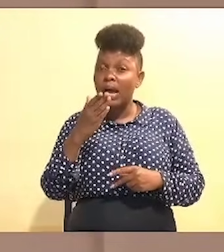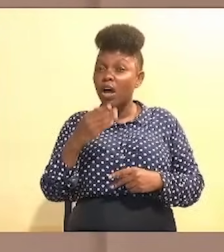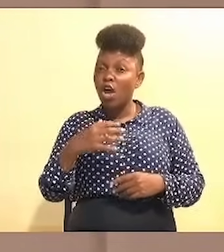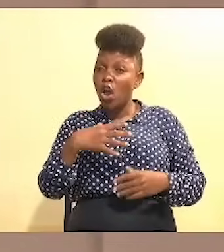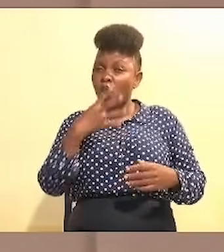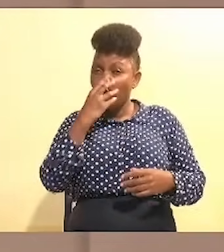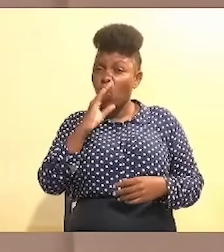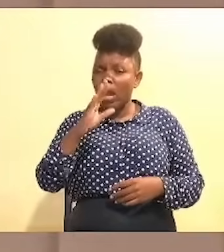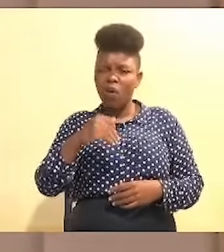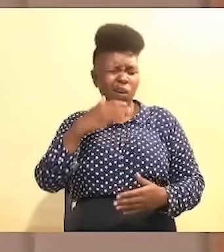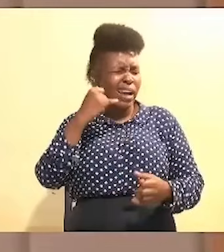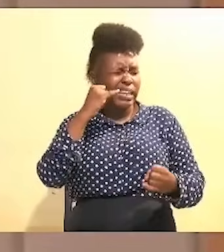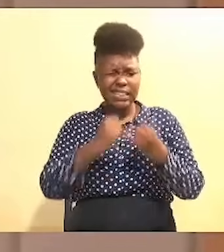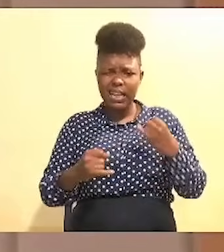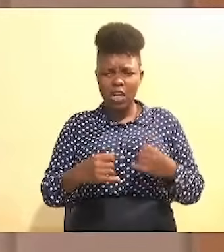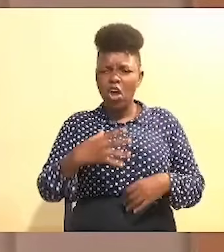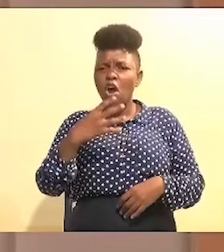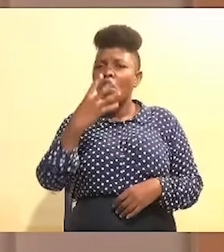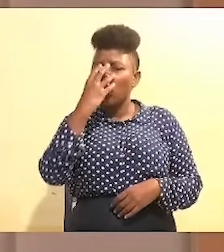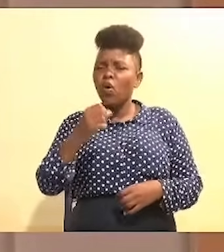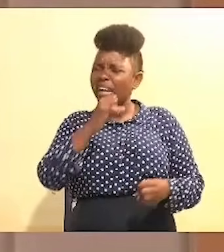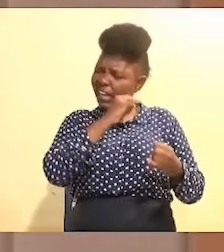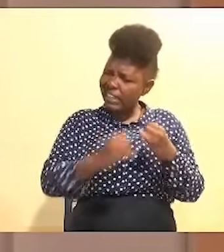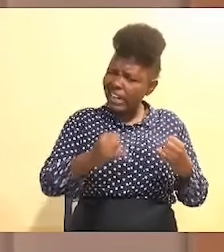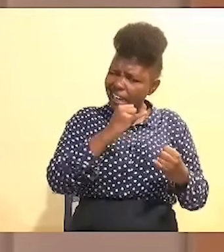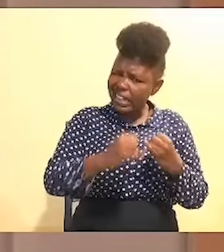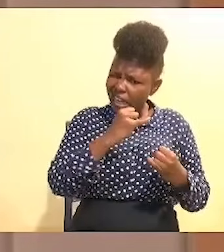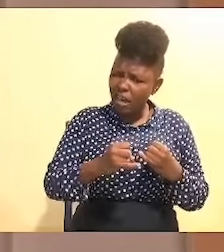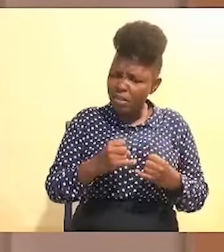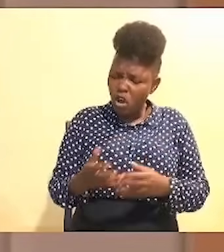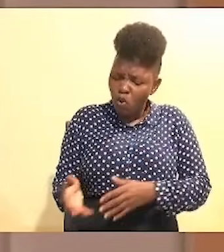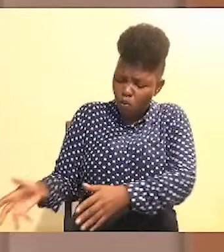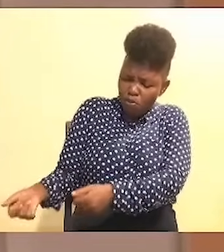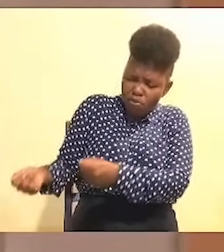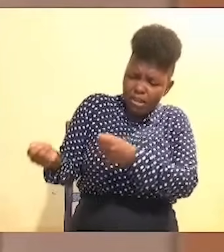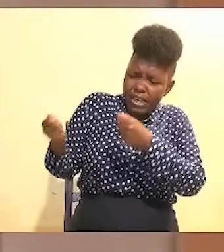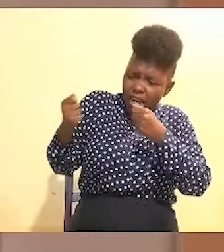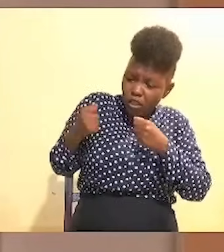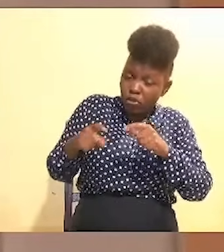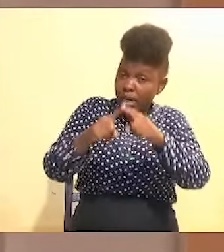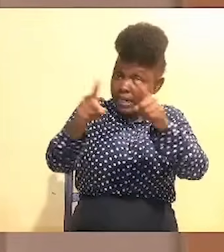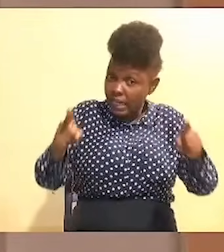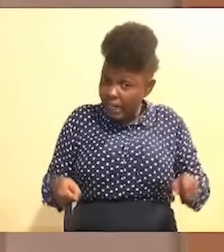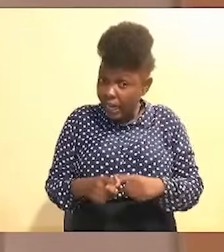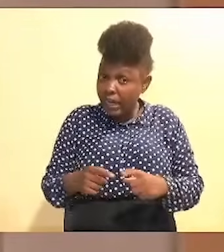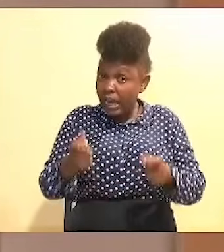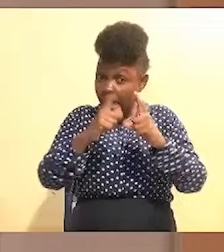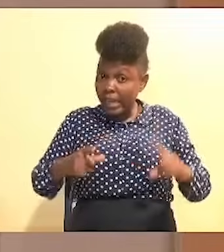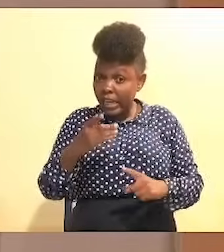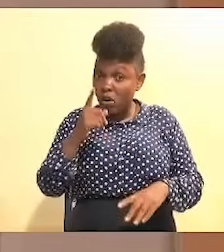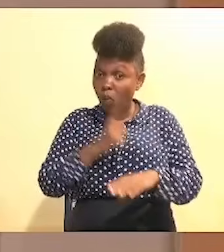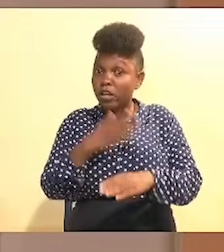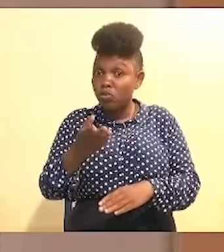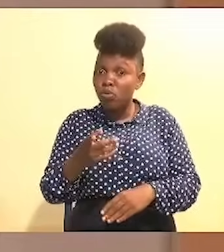Yaani roho inagoma kabisa kabisa kumfunika na shuka pale kitandani. Lakini wakati ule unasema nafanyia